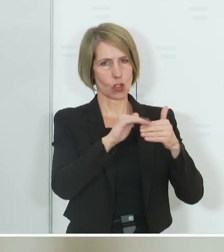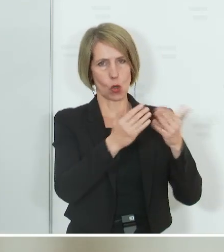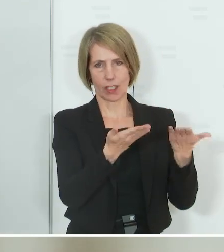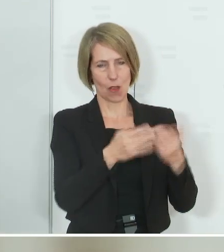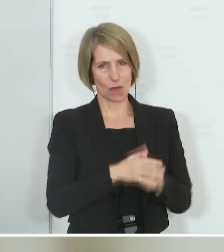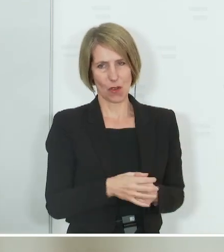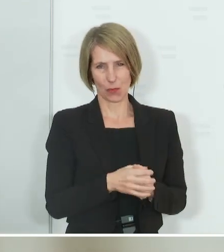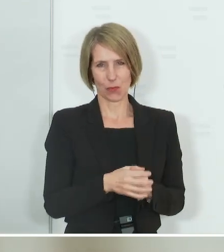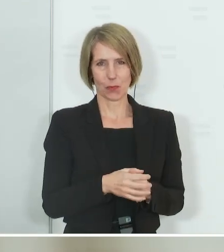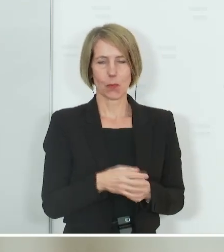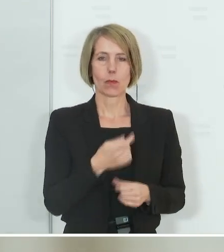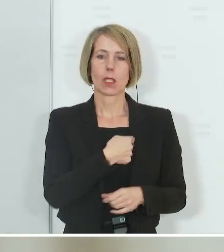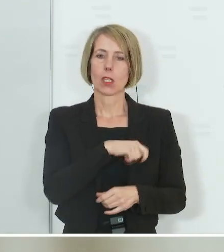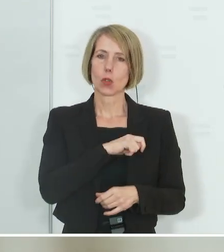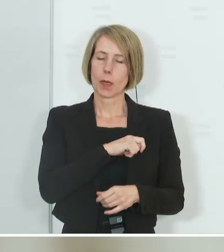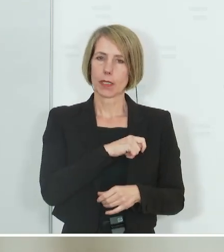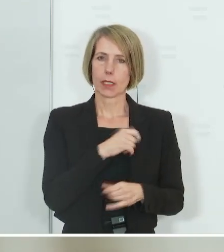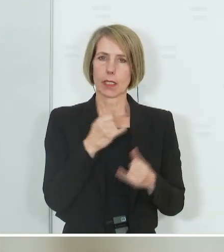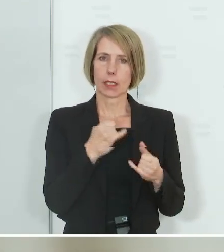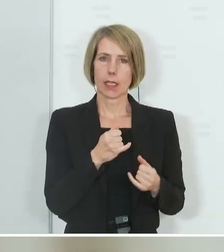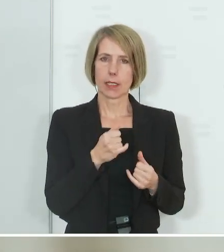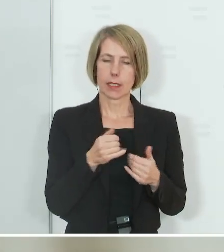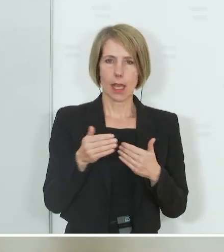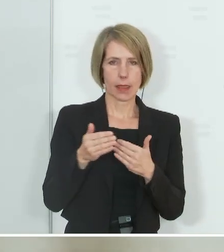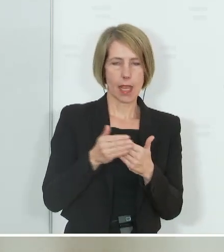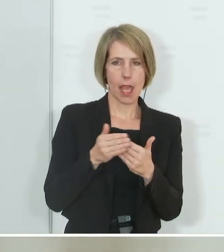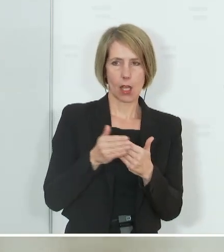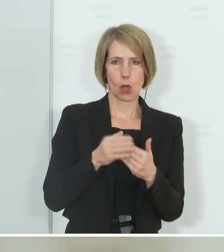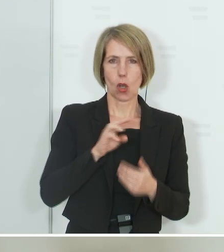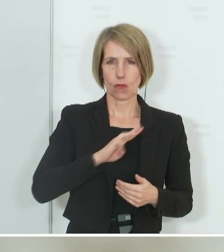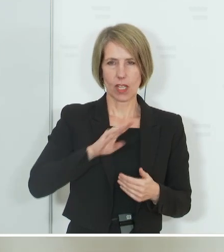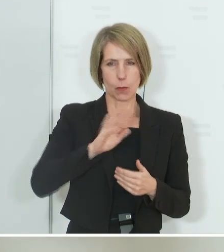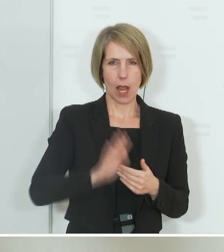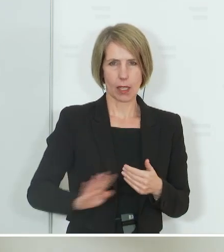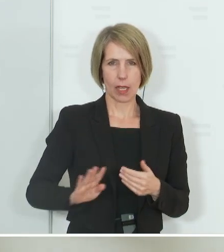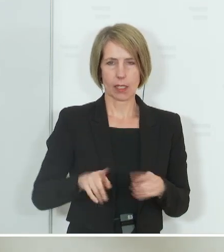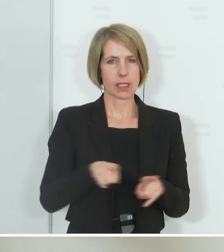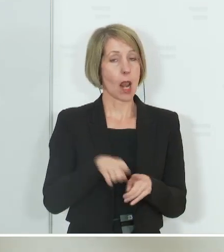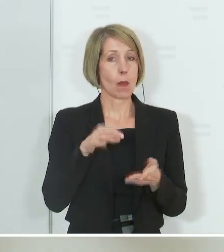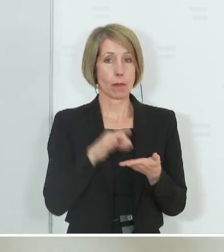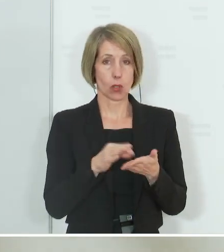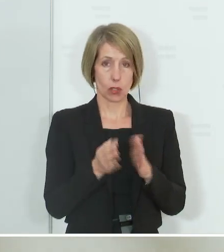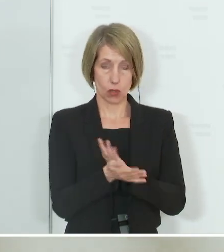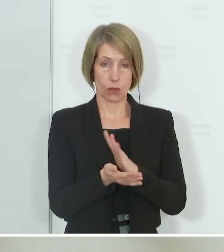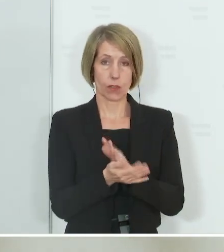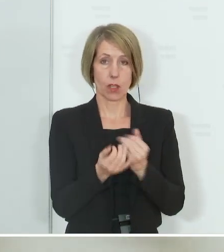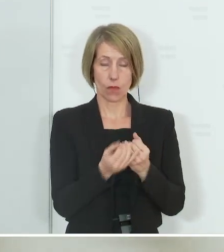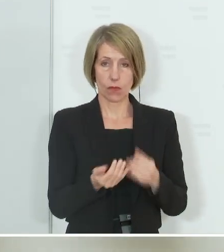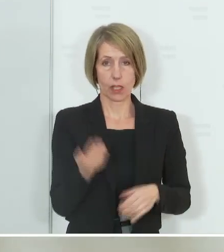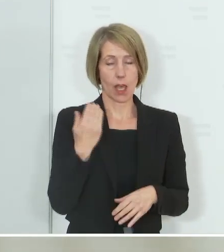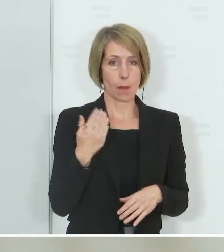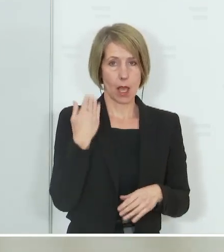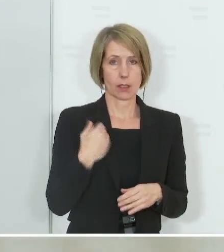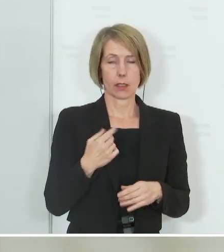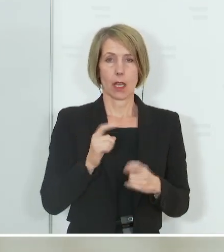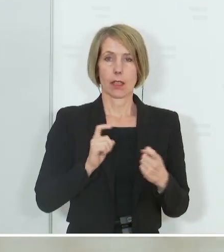hat in seiner Annäherung an den Westbalkan die gleiche Position vertreten, wie als wir damals auch die Debatte